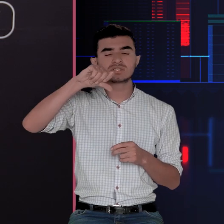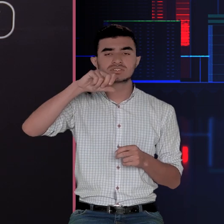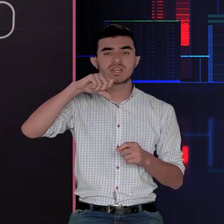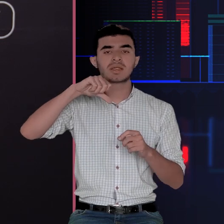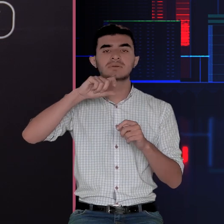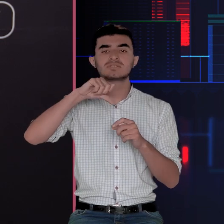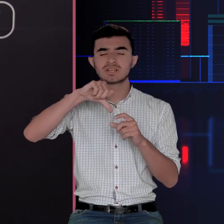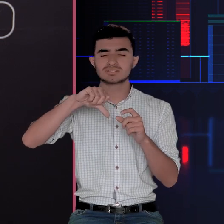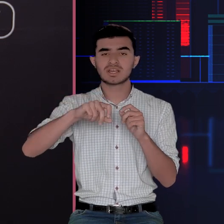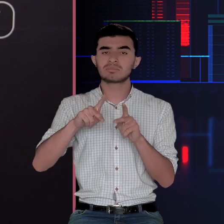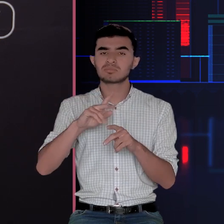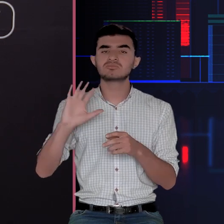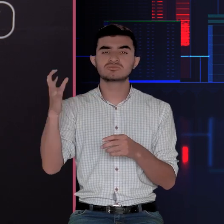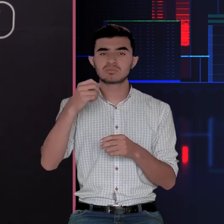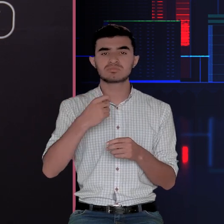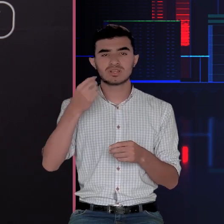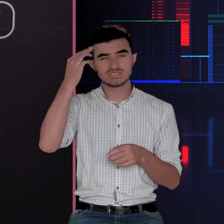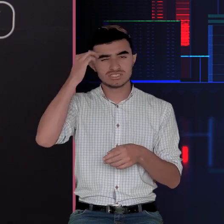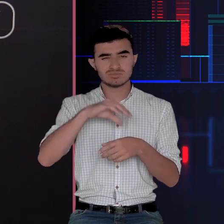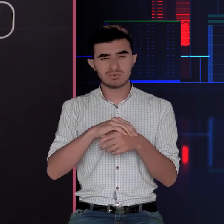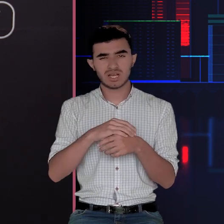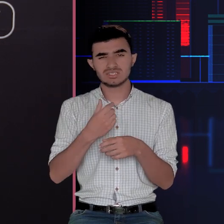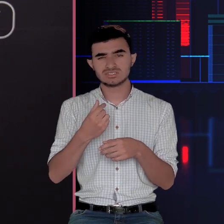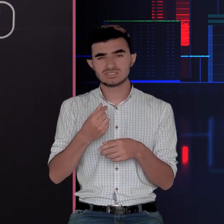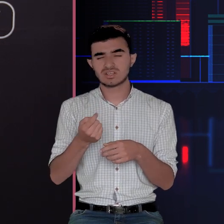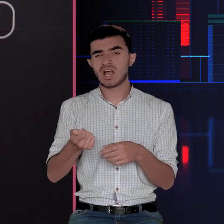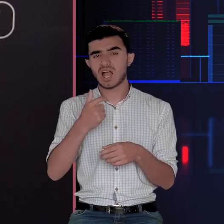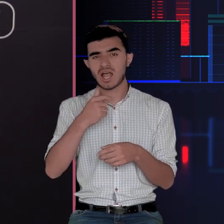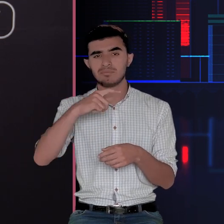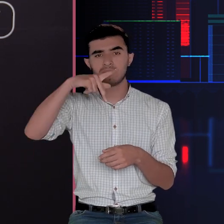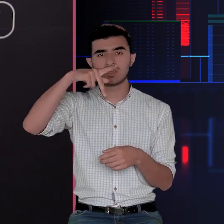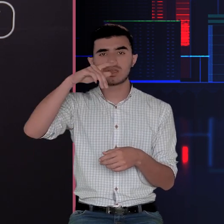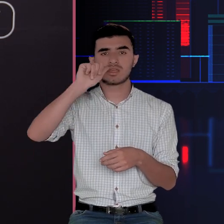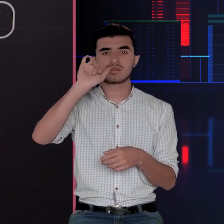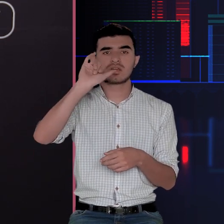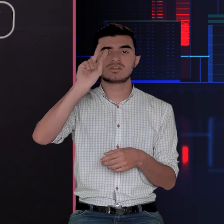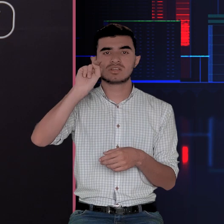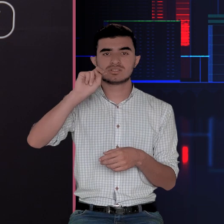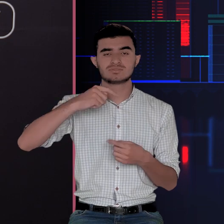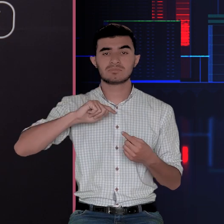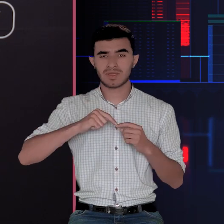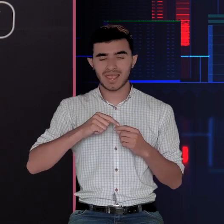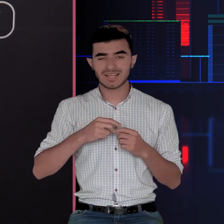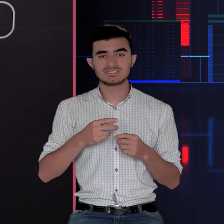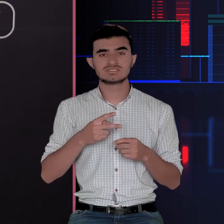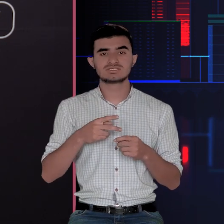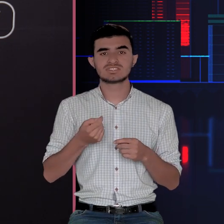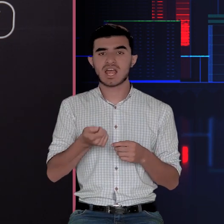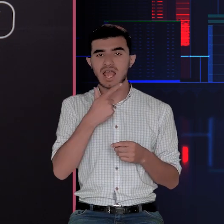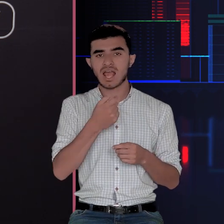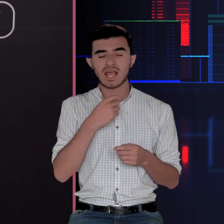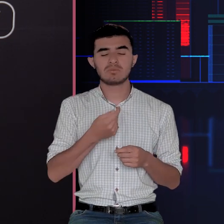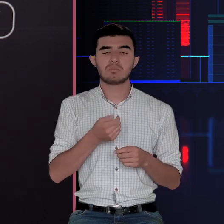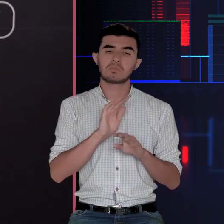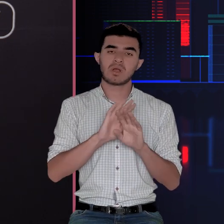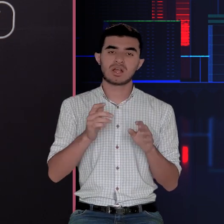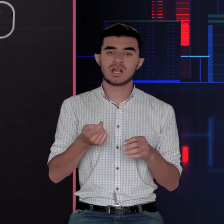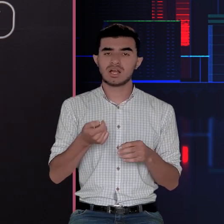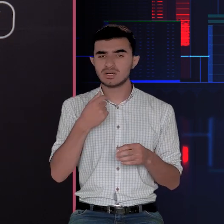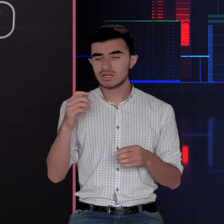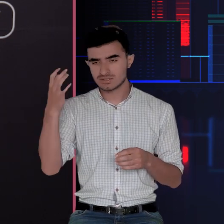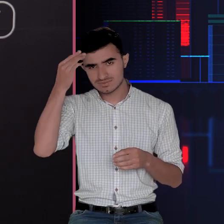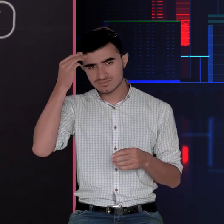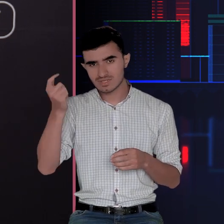पास करते रहते हैं, या कोई और इस तरह की पेलिएटिव ट्रीटमेंट्स कर के टाइम पास करते रहते हैं. दे डोंट रियली नो कि इस चीज़ का सलूशन है भी या नहीं